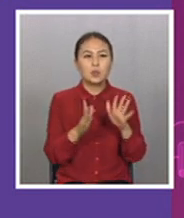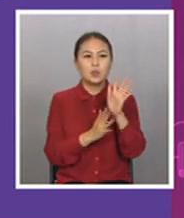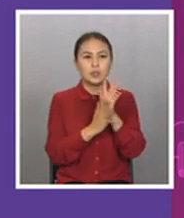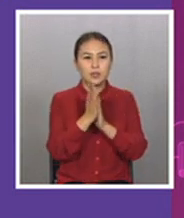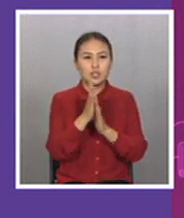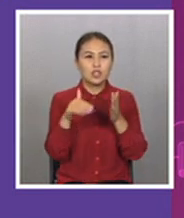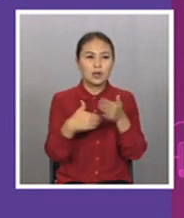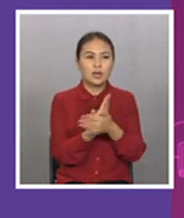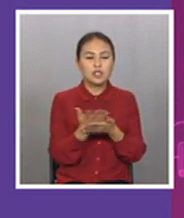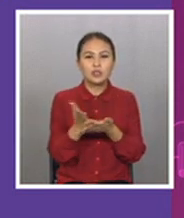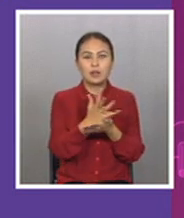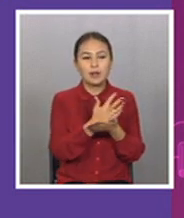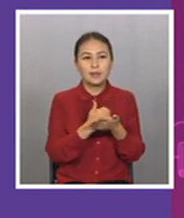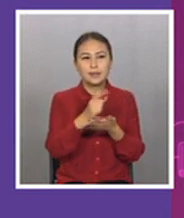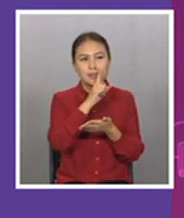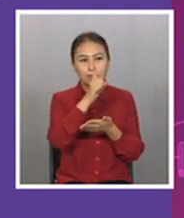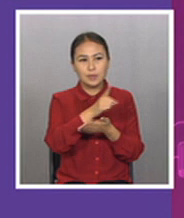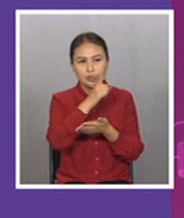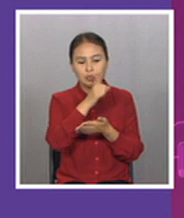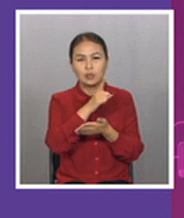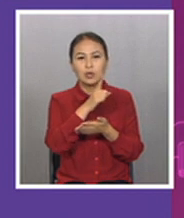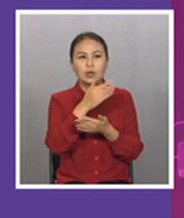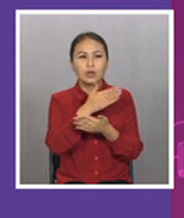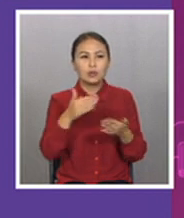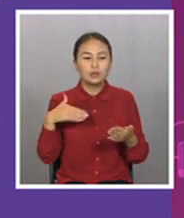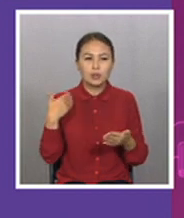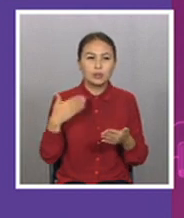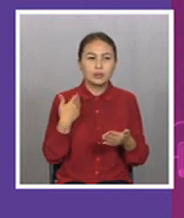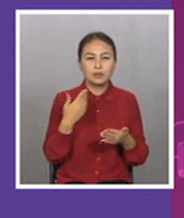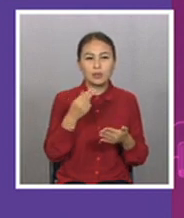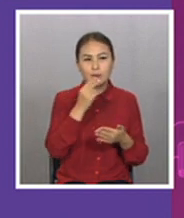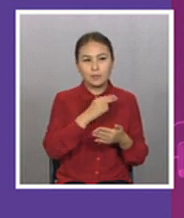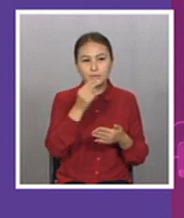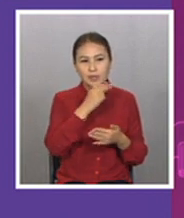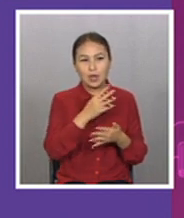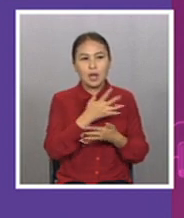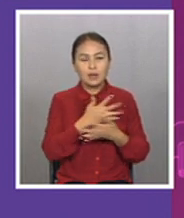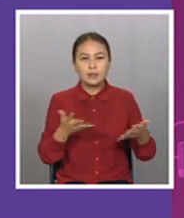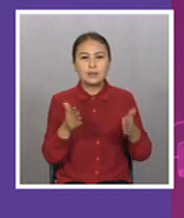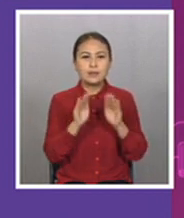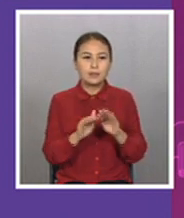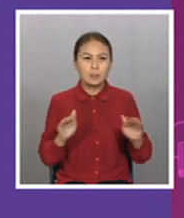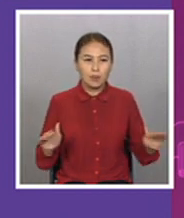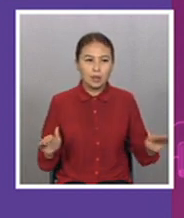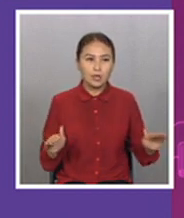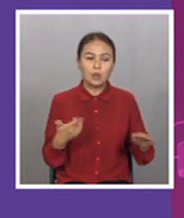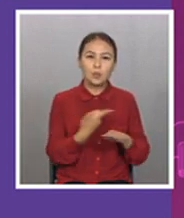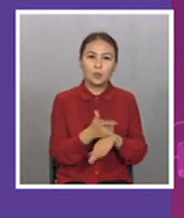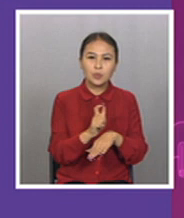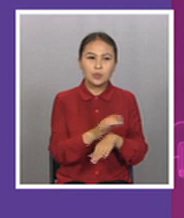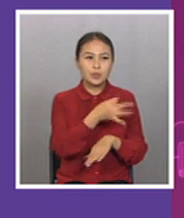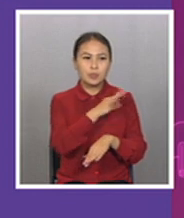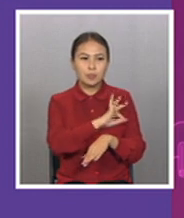өседі. Жаңа жиналған сәбіз құнарлы тағам. Әсіресе,